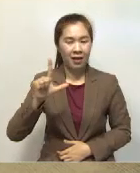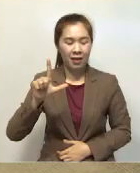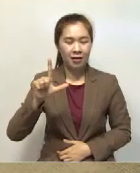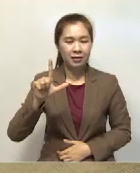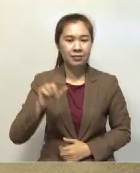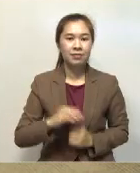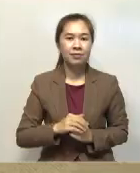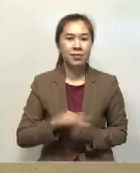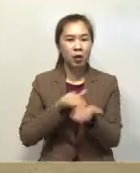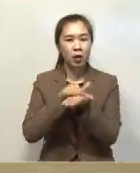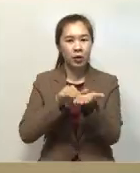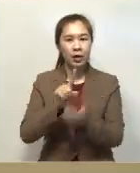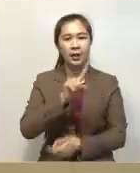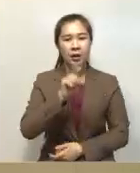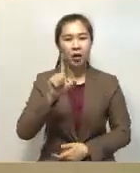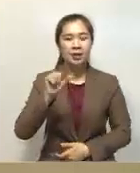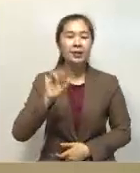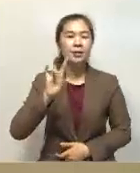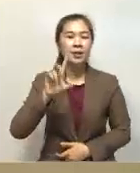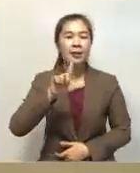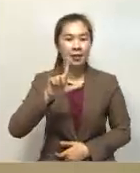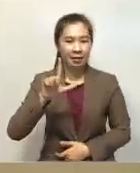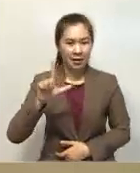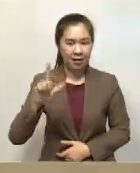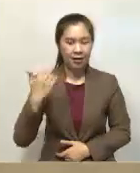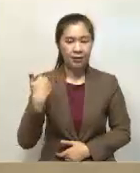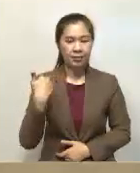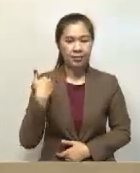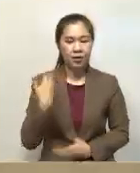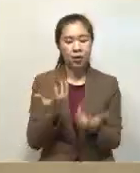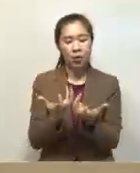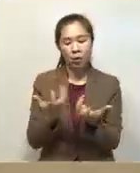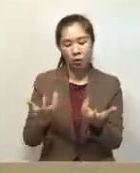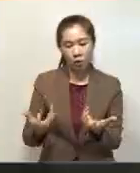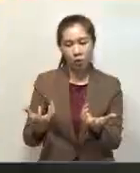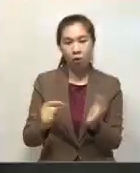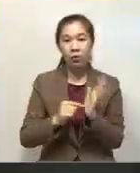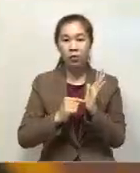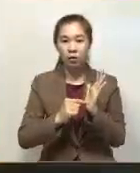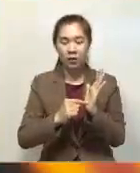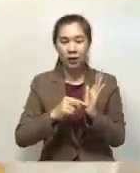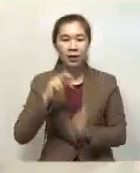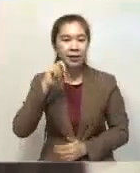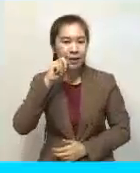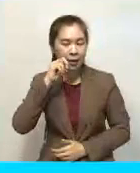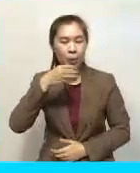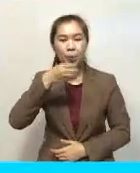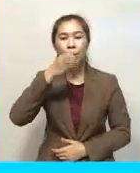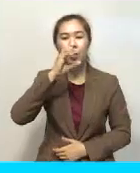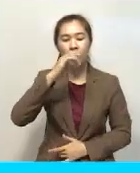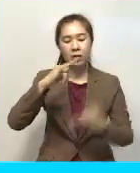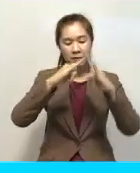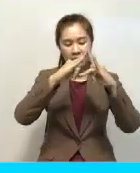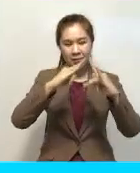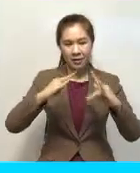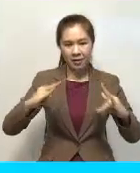ยค่ะ127ล้านบาทพร้อมทั้งจัดเตรียมสิ่งของบรรเทาทุกข์ไม่ว่าจะเป็นน้ำดื่มสะอาดเต็นท์ที่